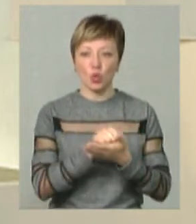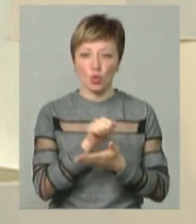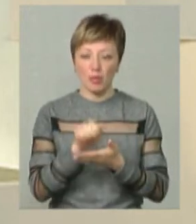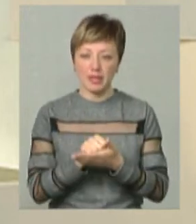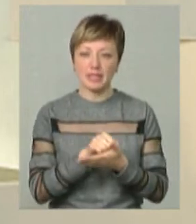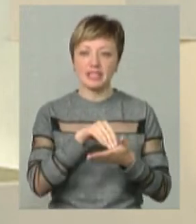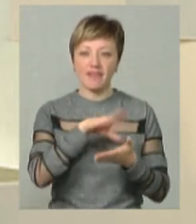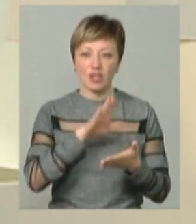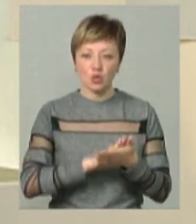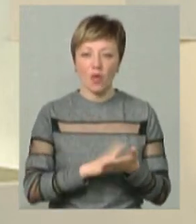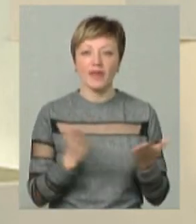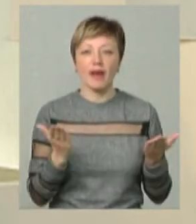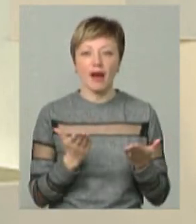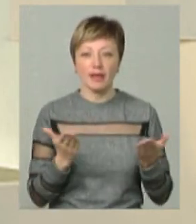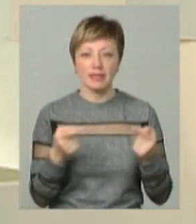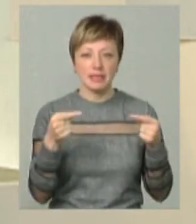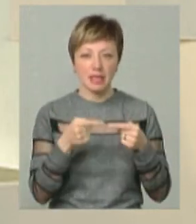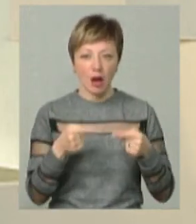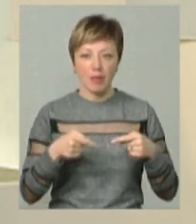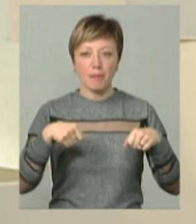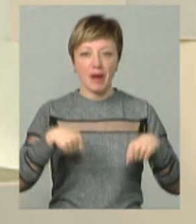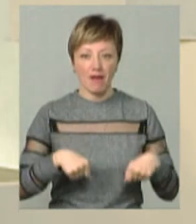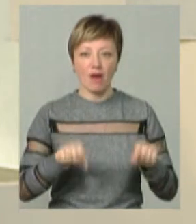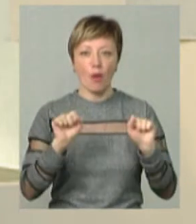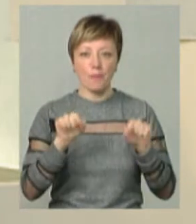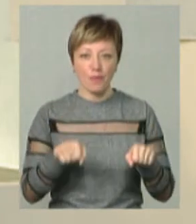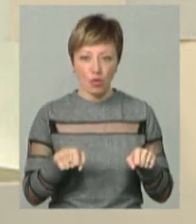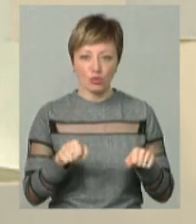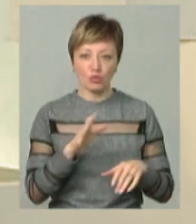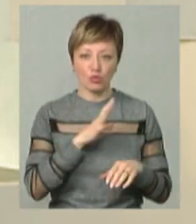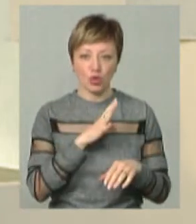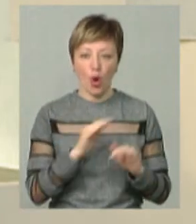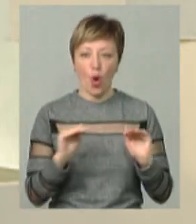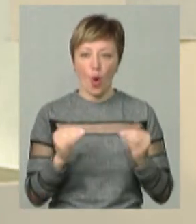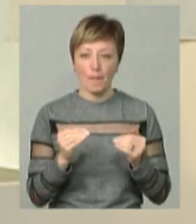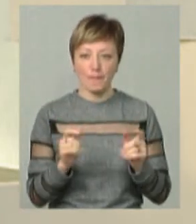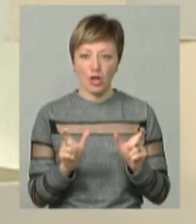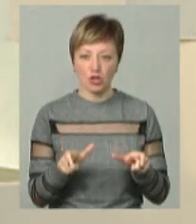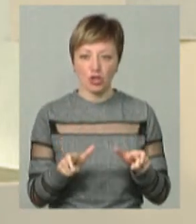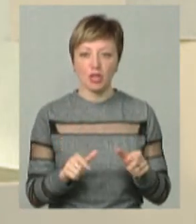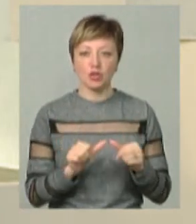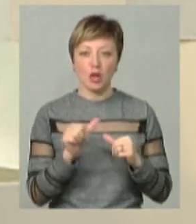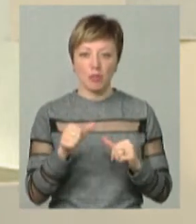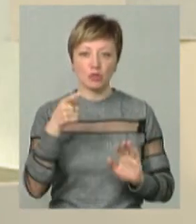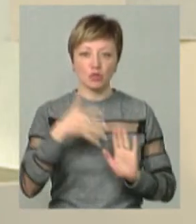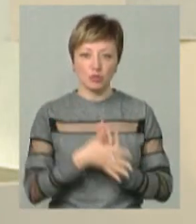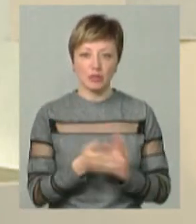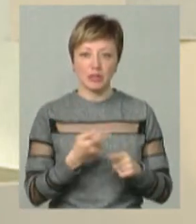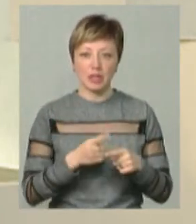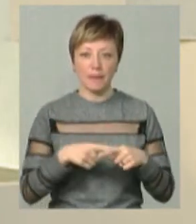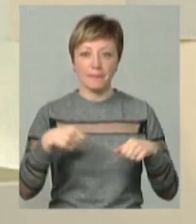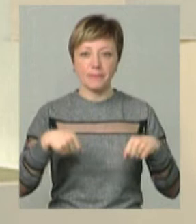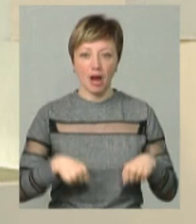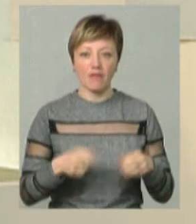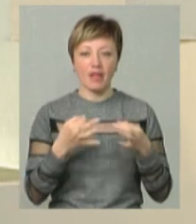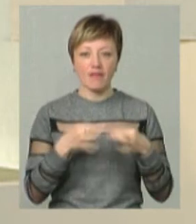актах зафіксовано, які саме права можуть піддаватися обмеженню. Ну, зокрема, зрозуміло, що це право